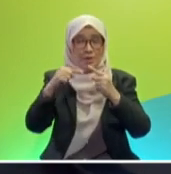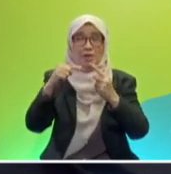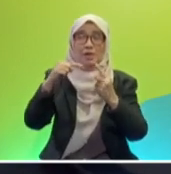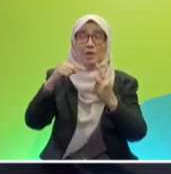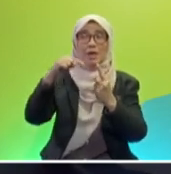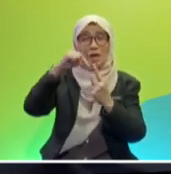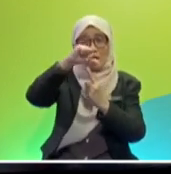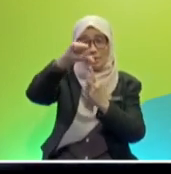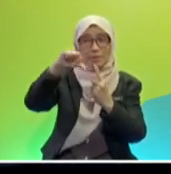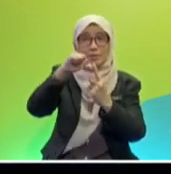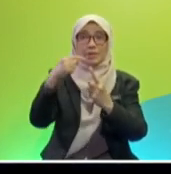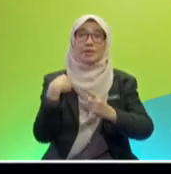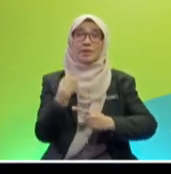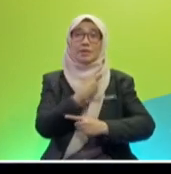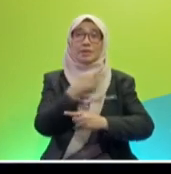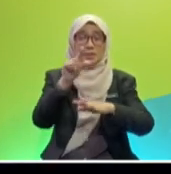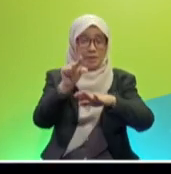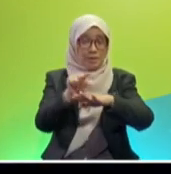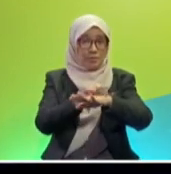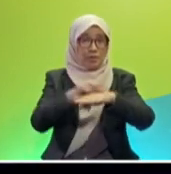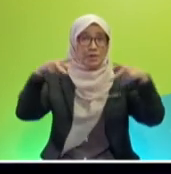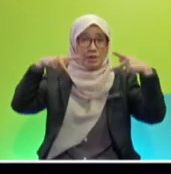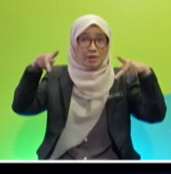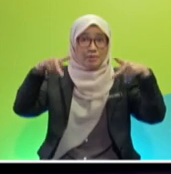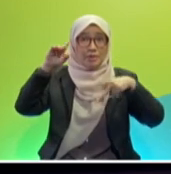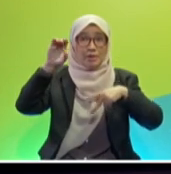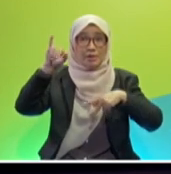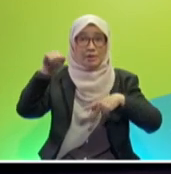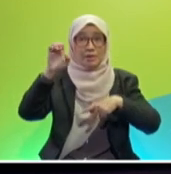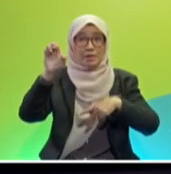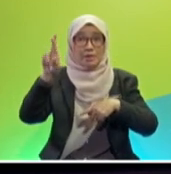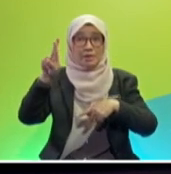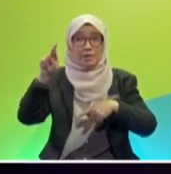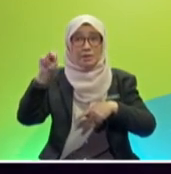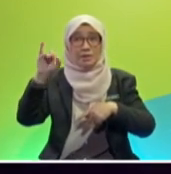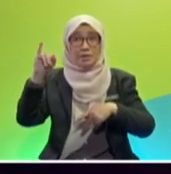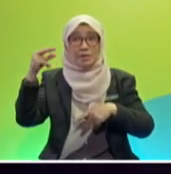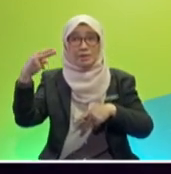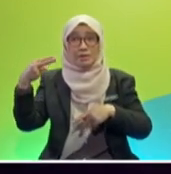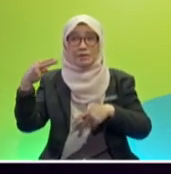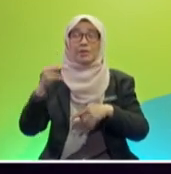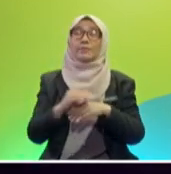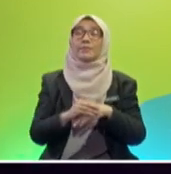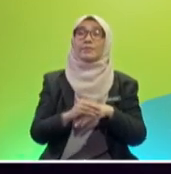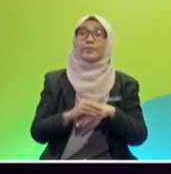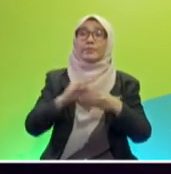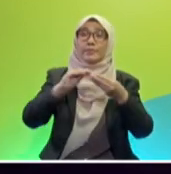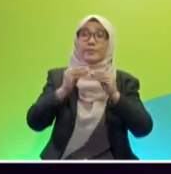menggunakan plastik jernih. Okey, nanti kita buat rumusan selepas ini. Baik, yang